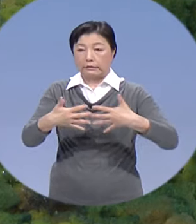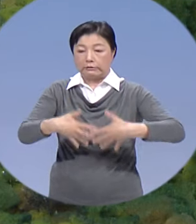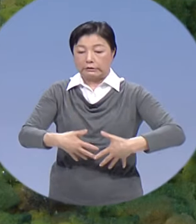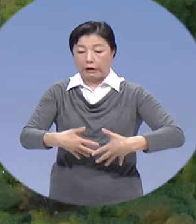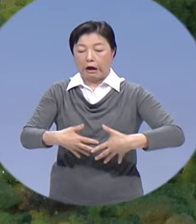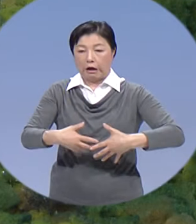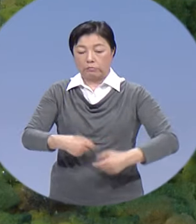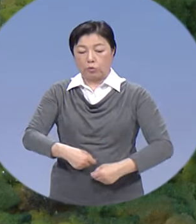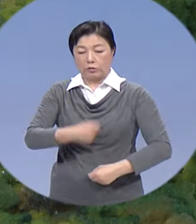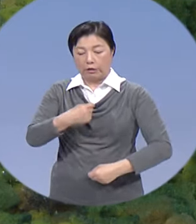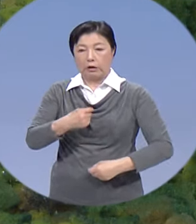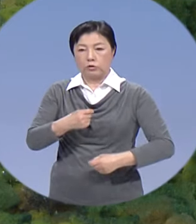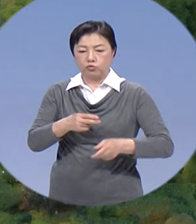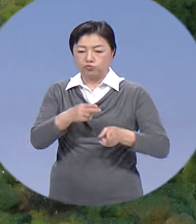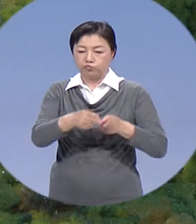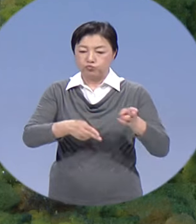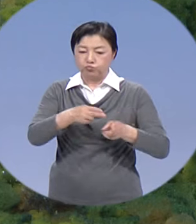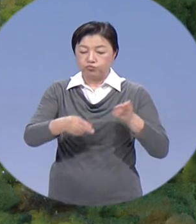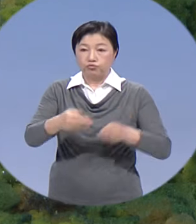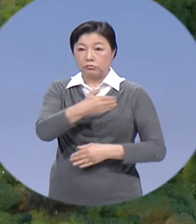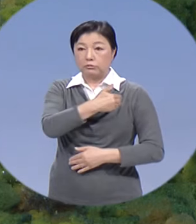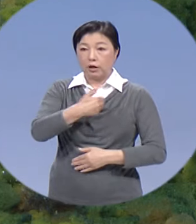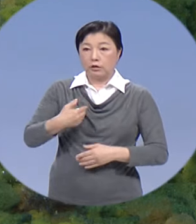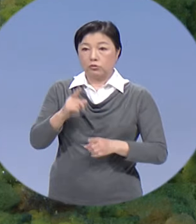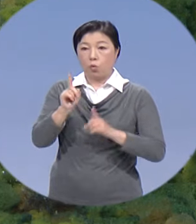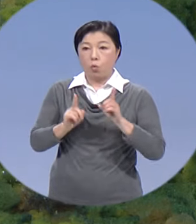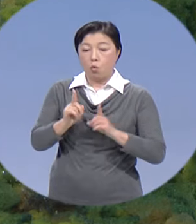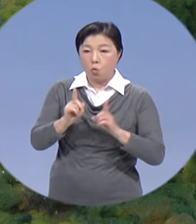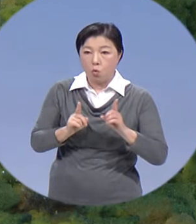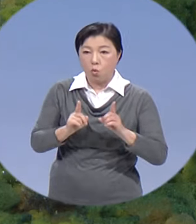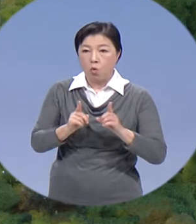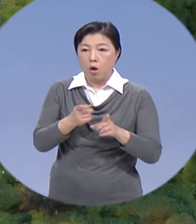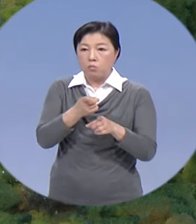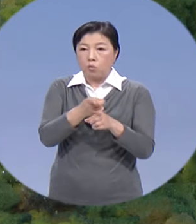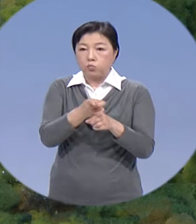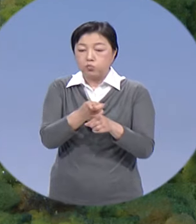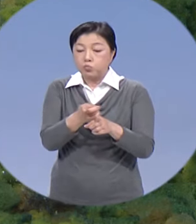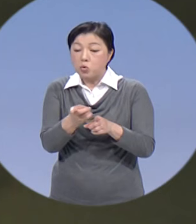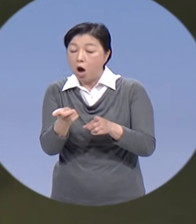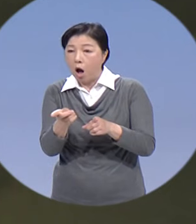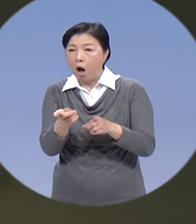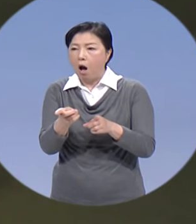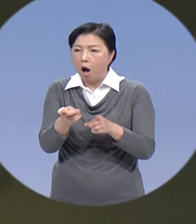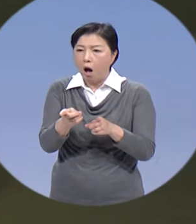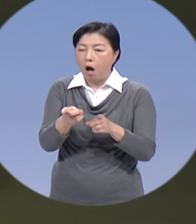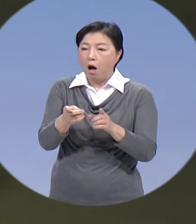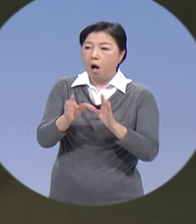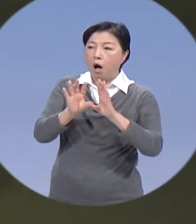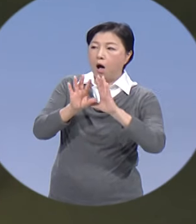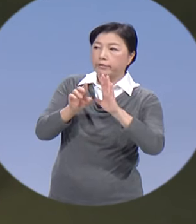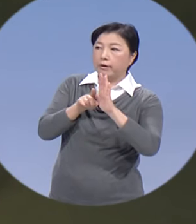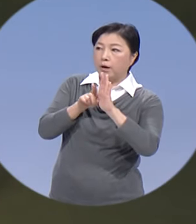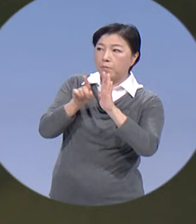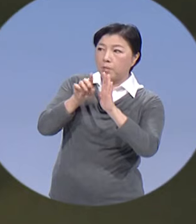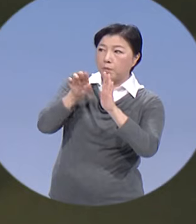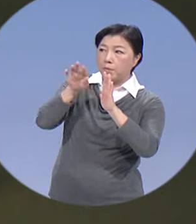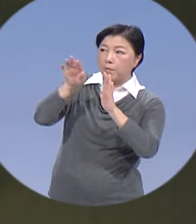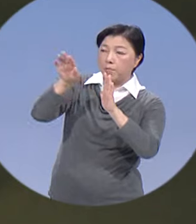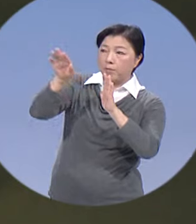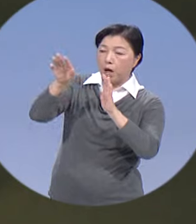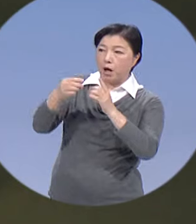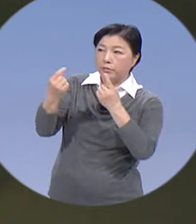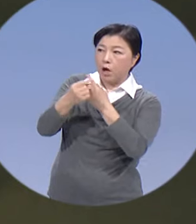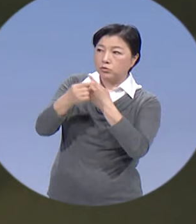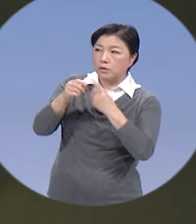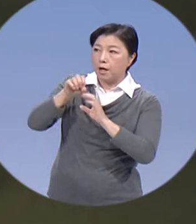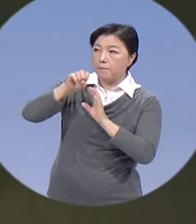く働いているかを把握いたします。もし位置がずれていたりしたら、アンテナから位置がずれているよ、直して